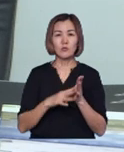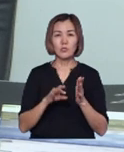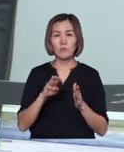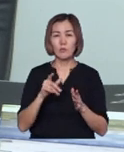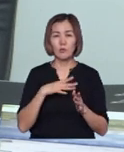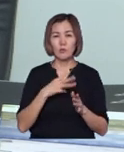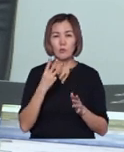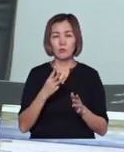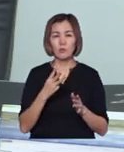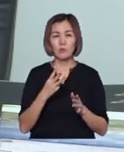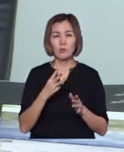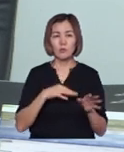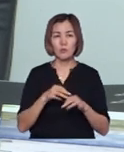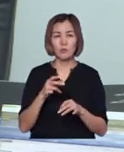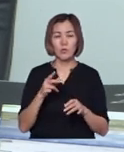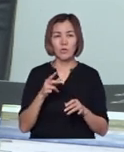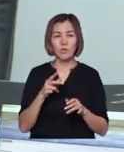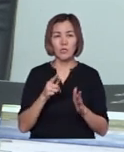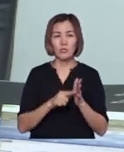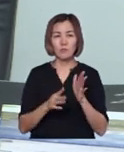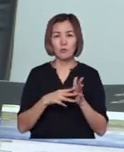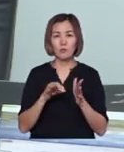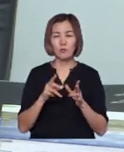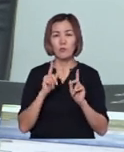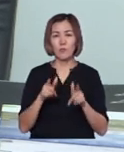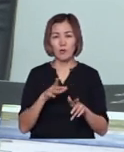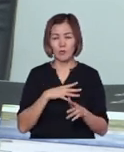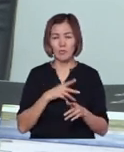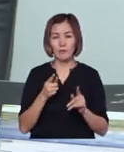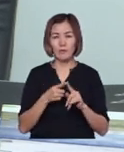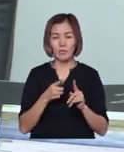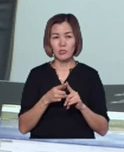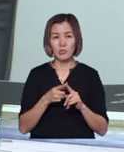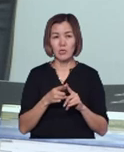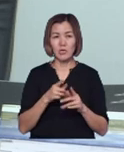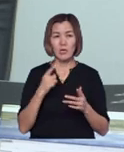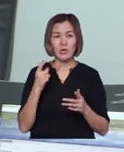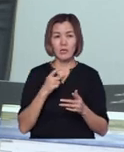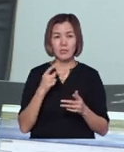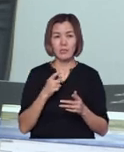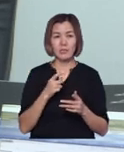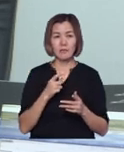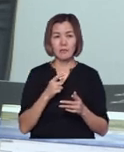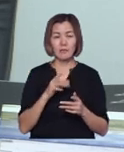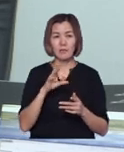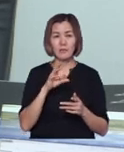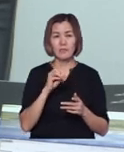3 жоба 79 миллион теңге көлемінде мақұлданды. Бірінші болып шаруа қожалығы Абиханов